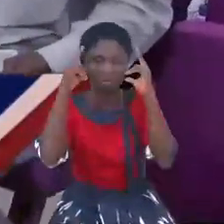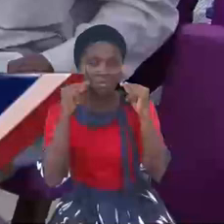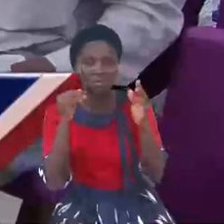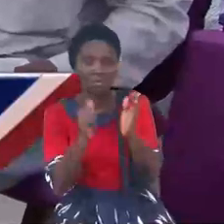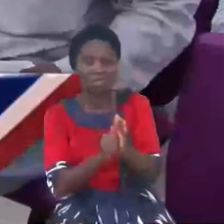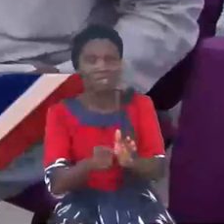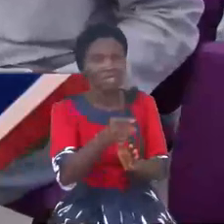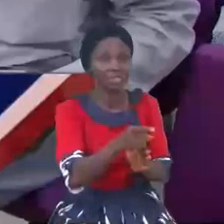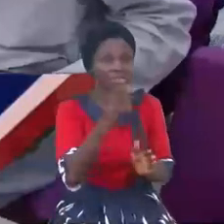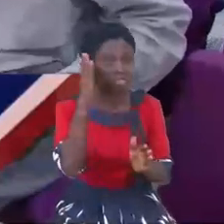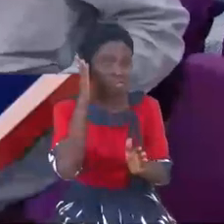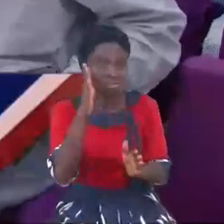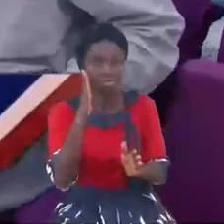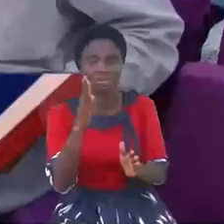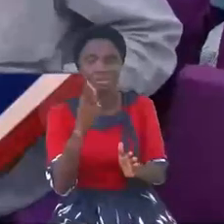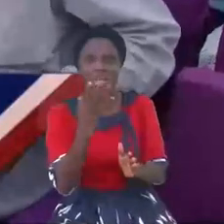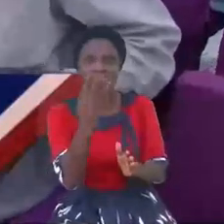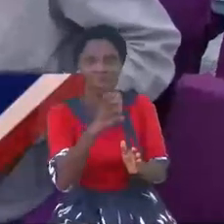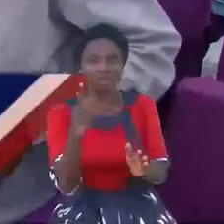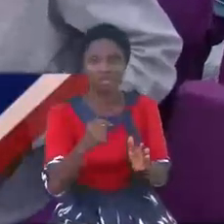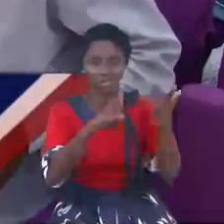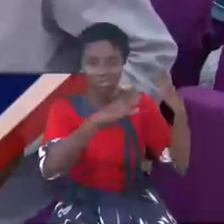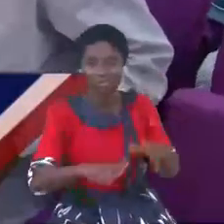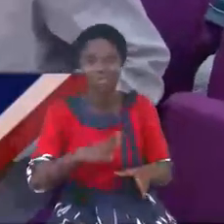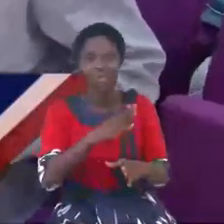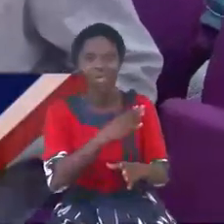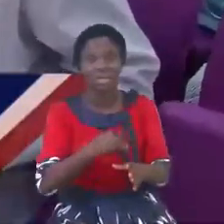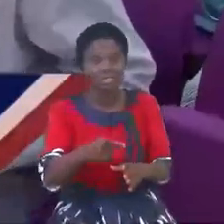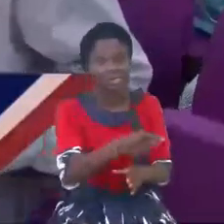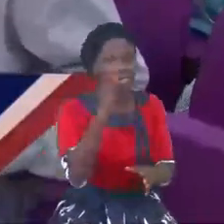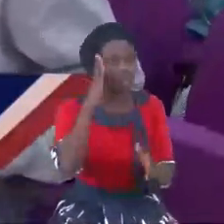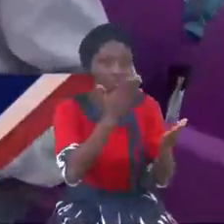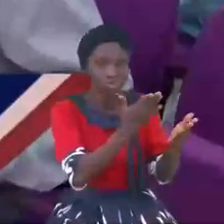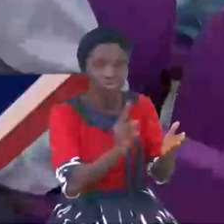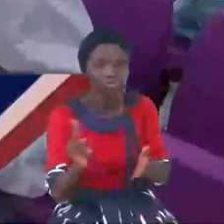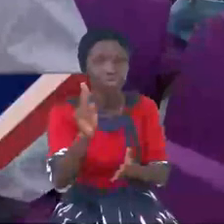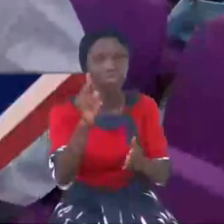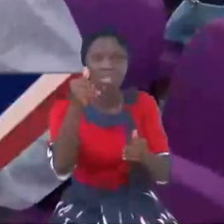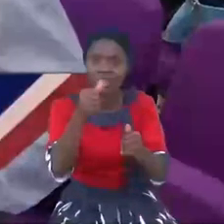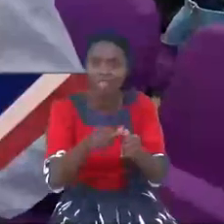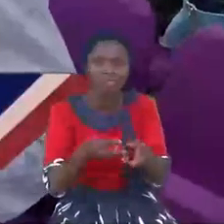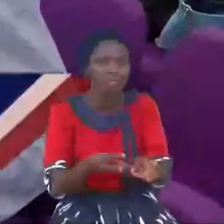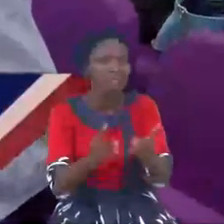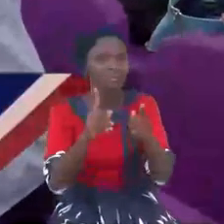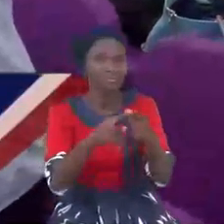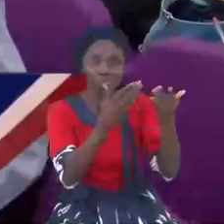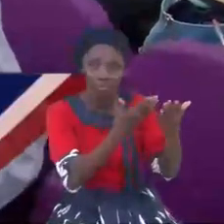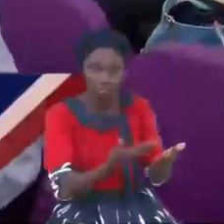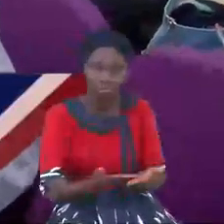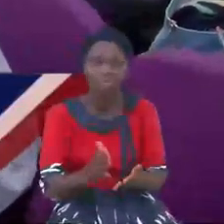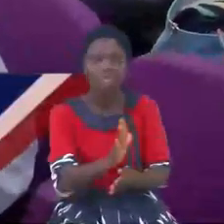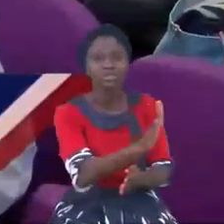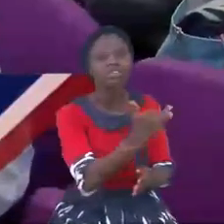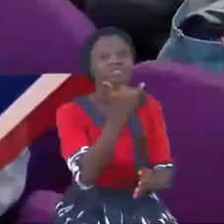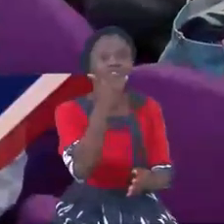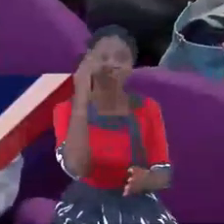parcourir les terres, les nations, et ils vont publier leur erreur aux gens. Le zèle qu'ils ont pour